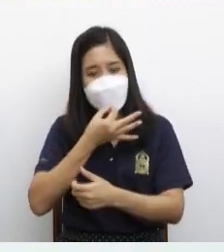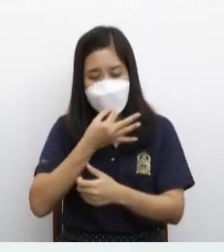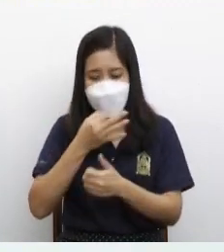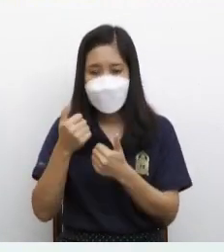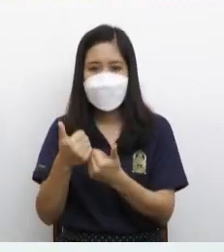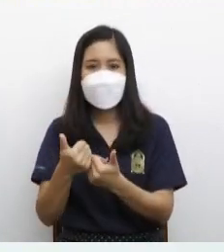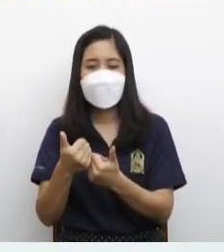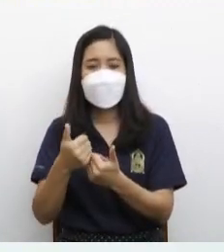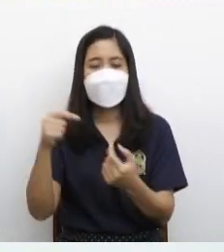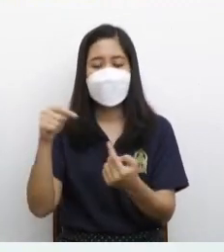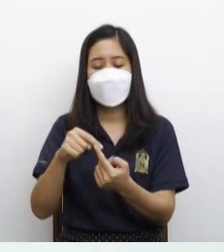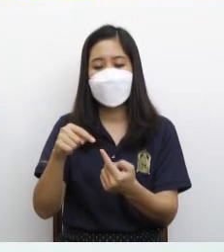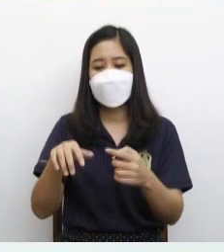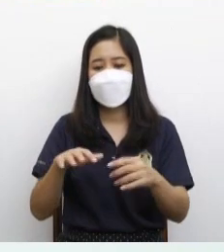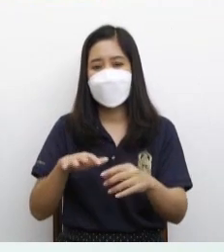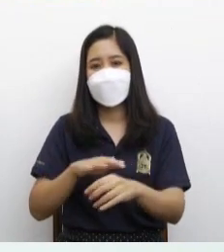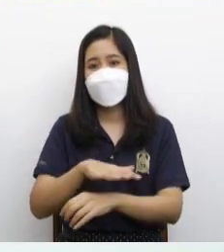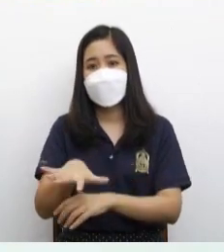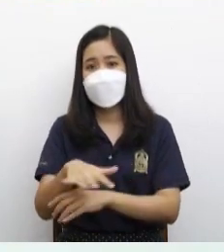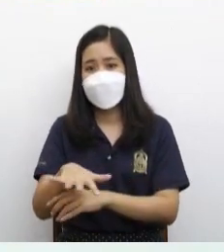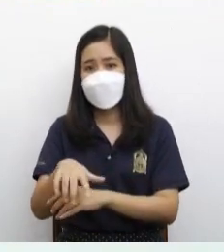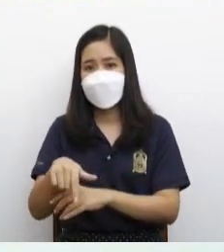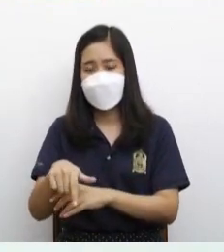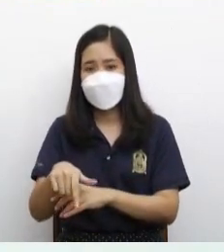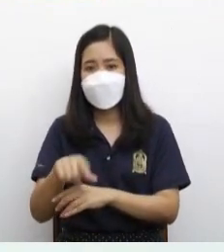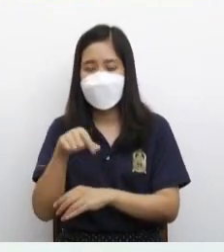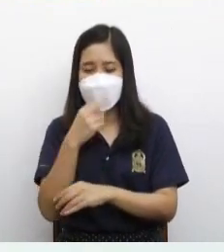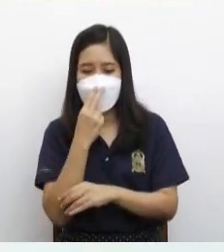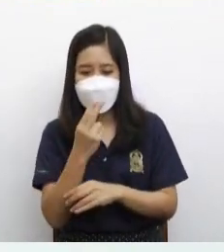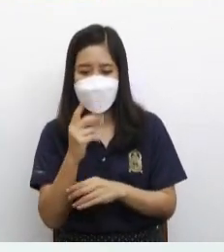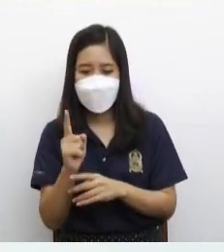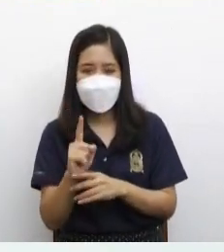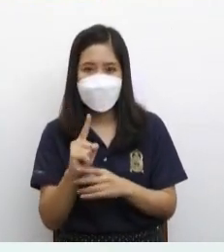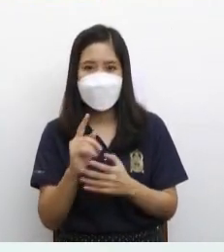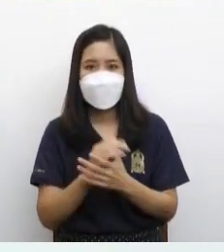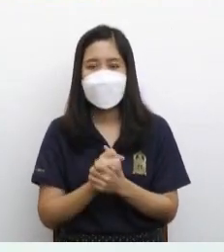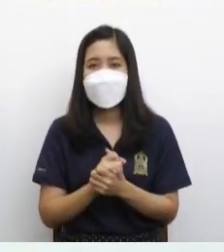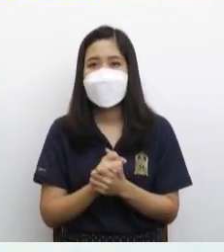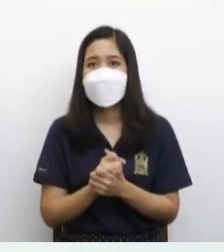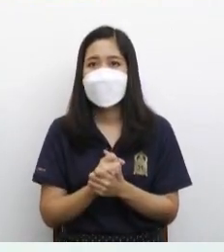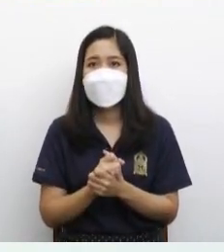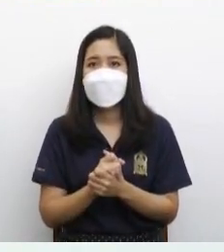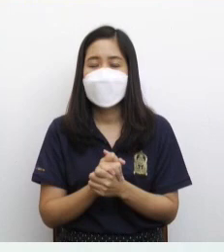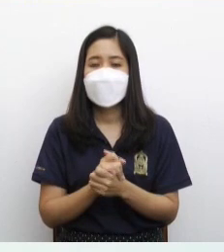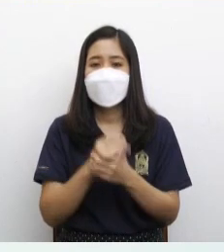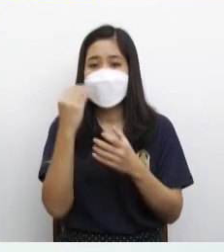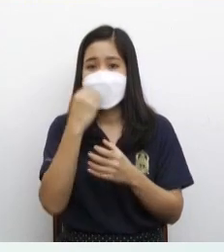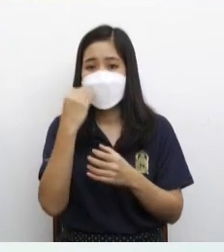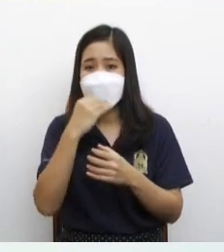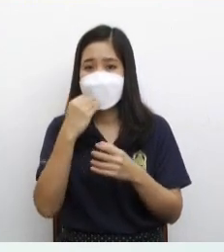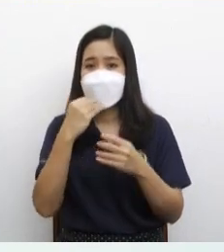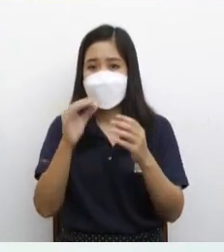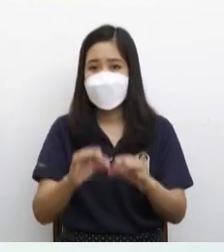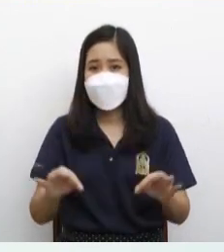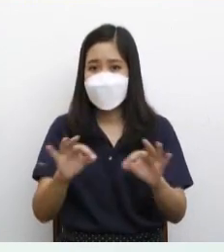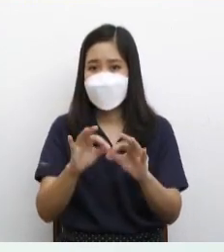ภาวะปกติที่เราควรจะเป็นอยู่ซึ่งผมคิดว่านี่ก็เป็นอีกหนึ่งเรื่องที่ทุกเขตพื้นที่ภาค